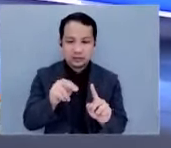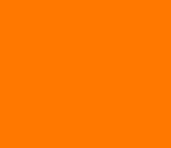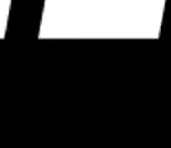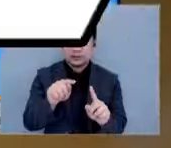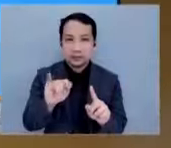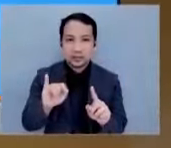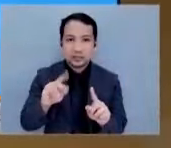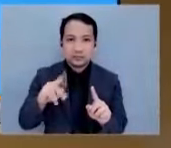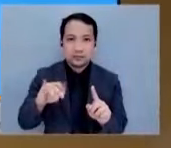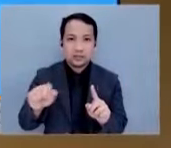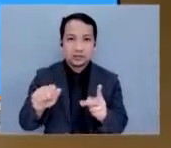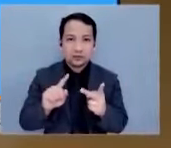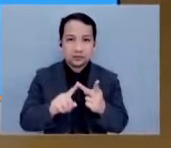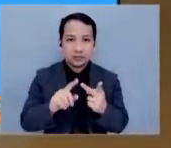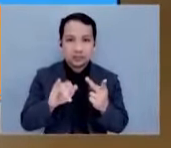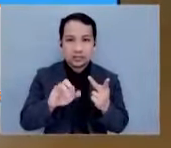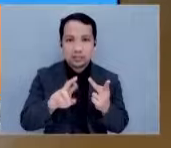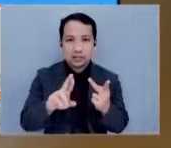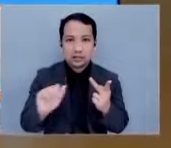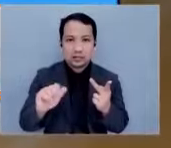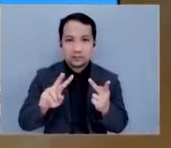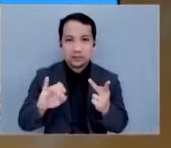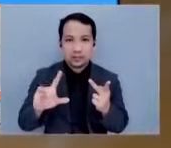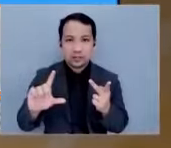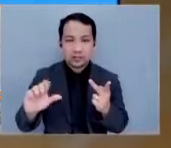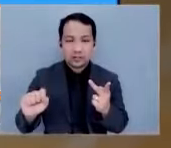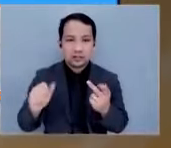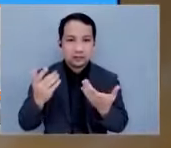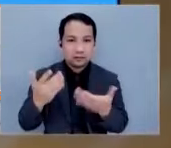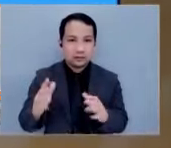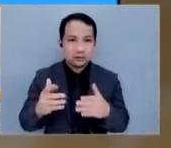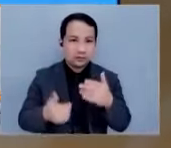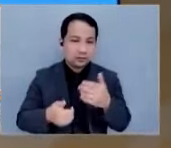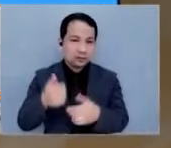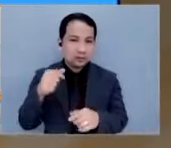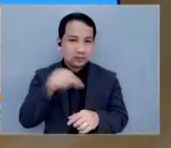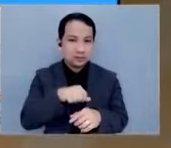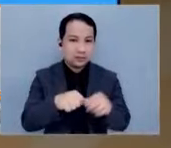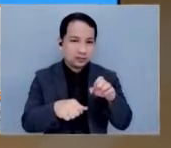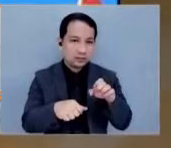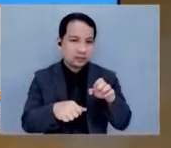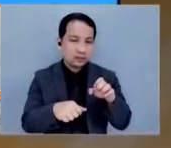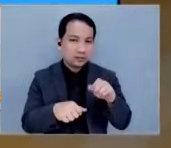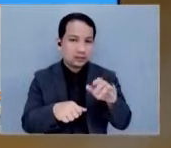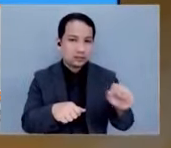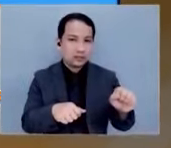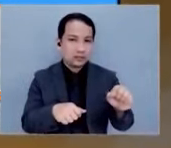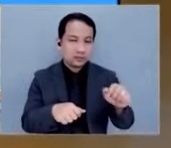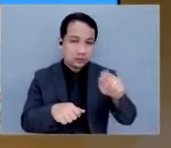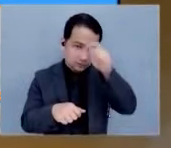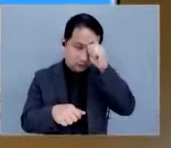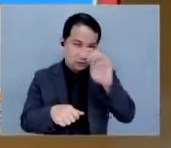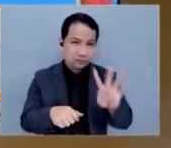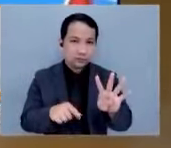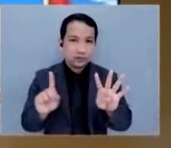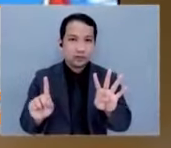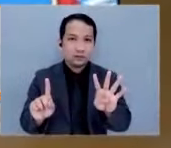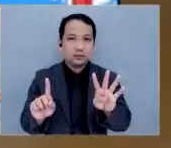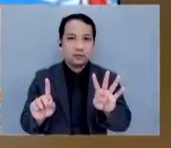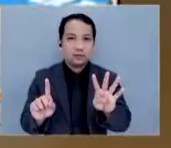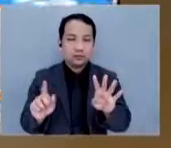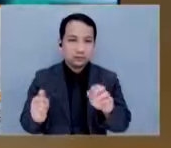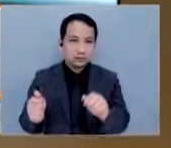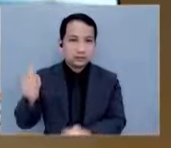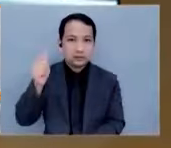Villegas. Na-secure ni Petesio ang spot pagkatapos talunin si Ezra Yildiz ng 34-1 at mag-advance sa finals ng